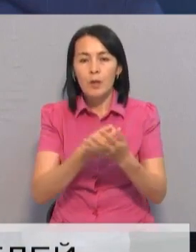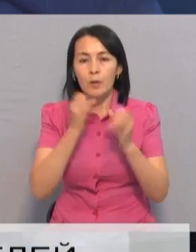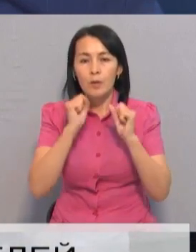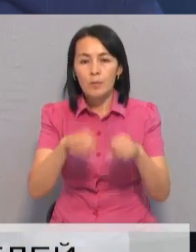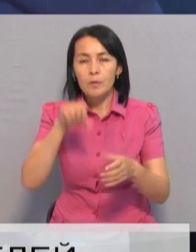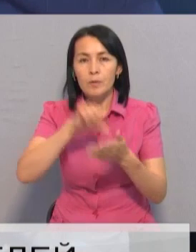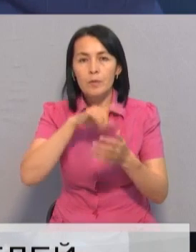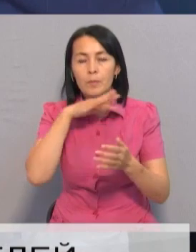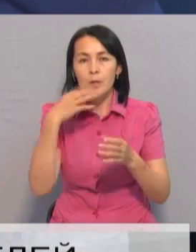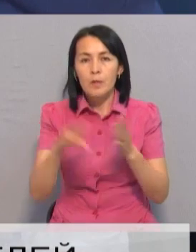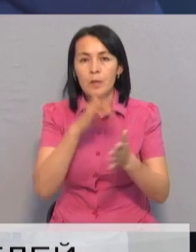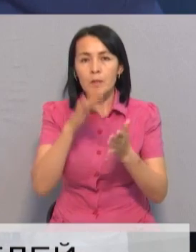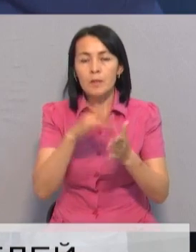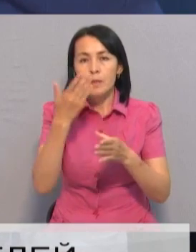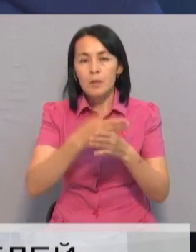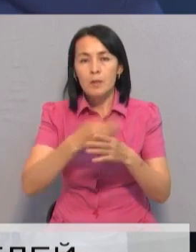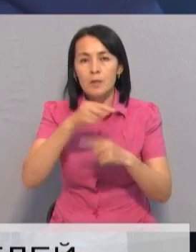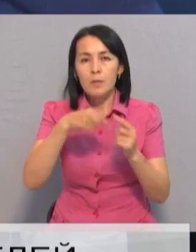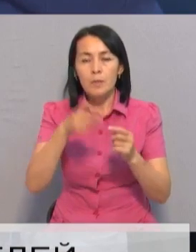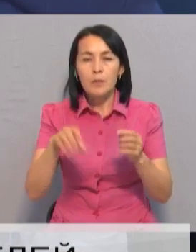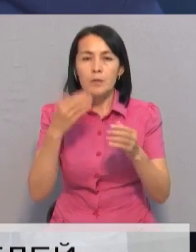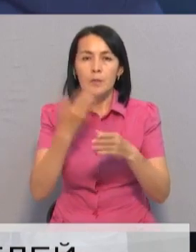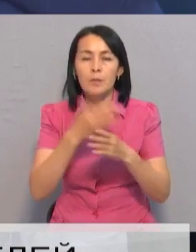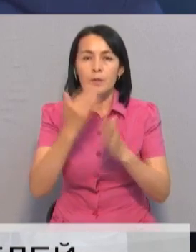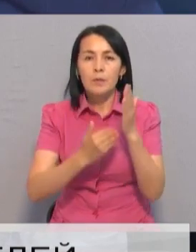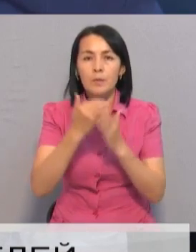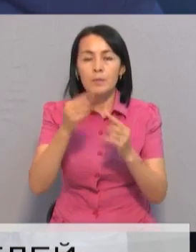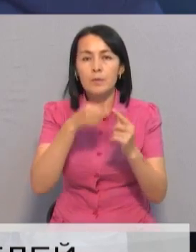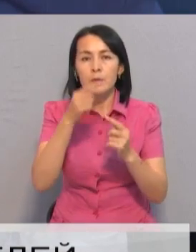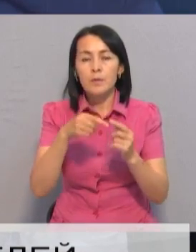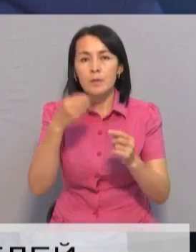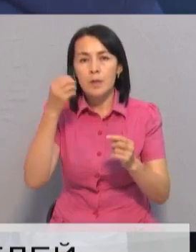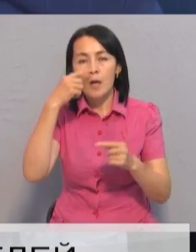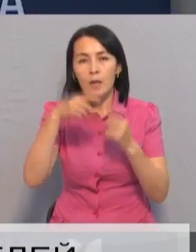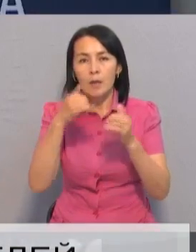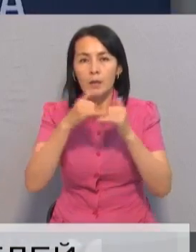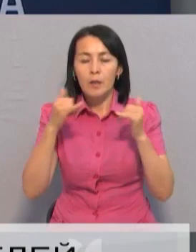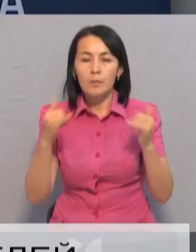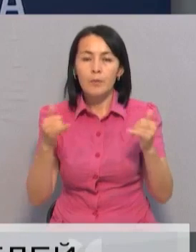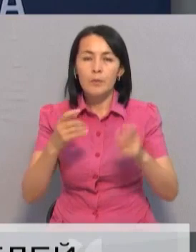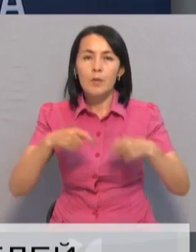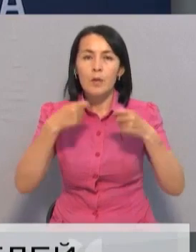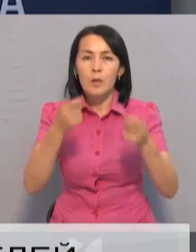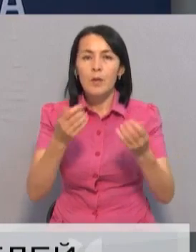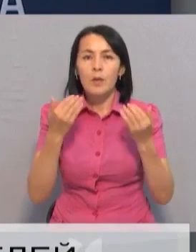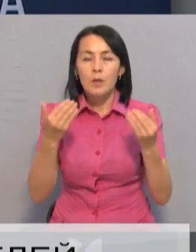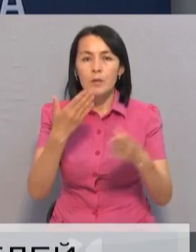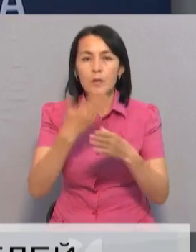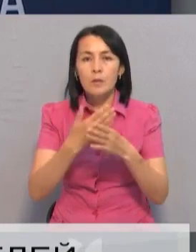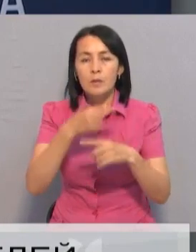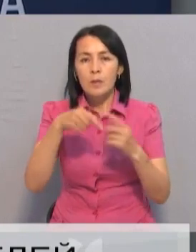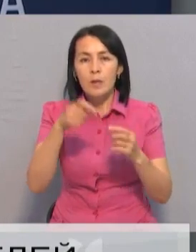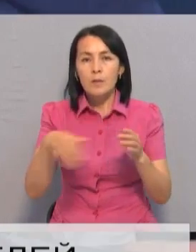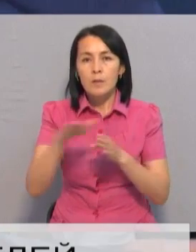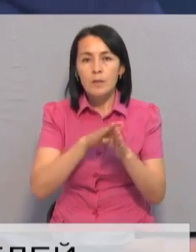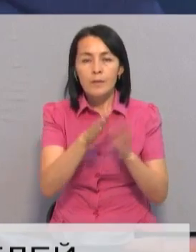Внедрение многофункциональных центров обслуживания предпринимателей поможет повысить предпринимательскую грамотность населения, обеспечить комплексное сопровождение бизнесменов